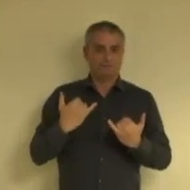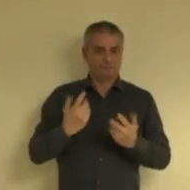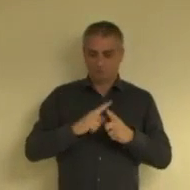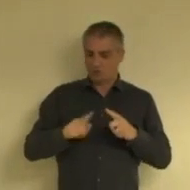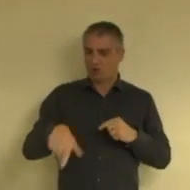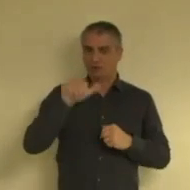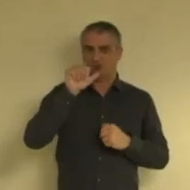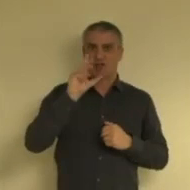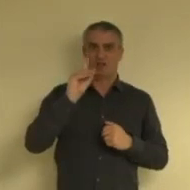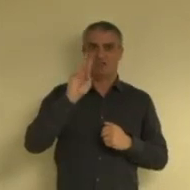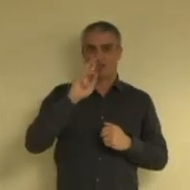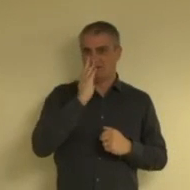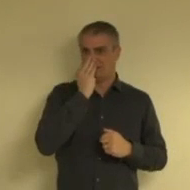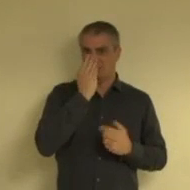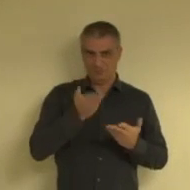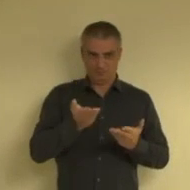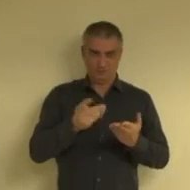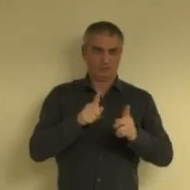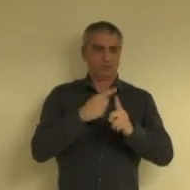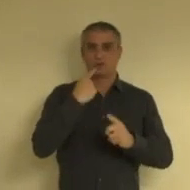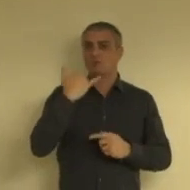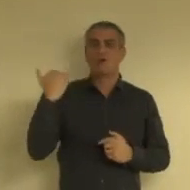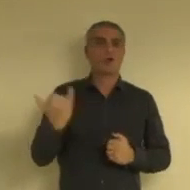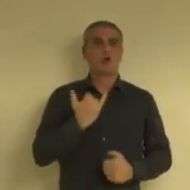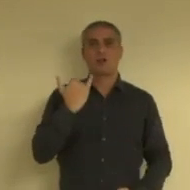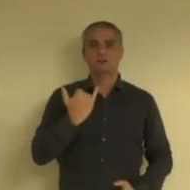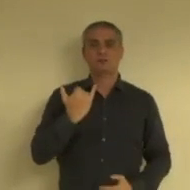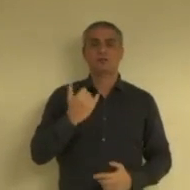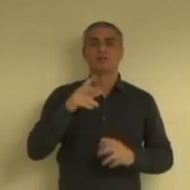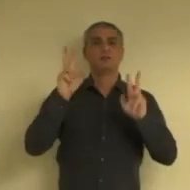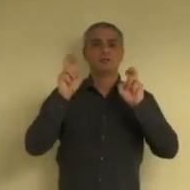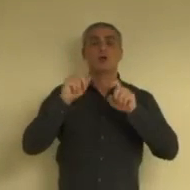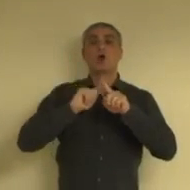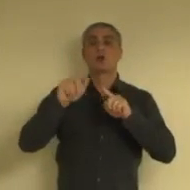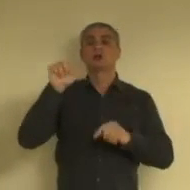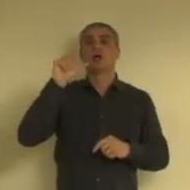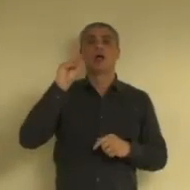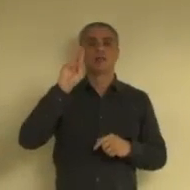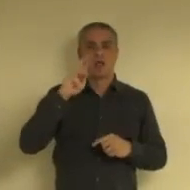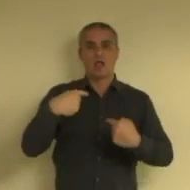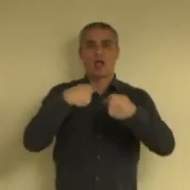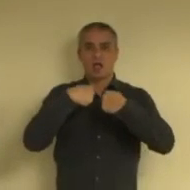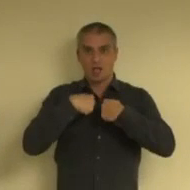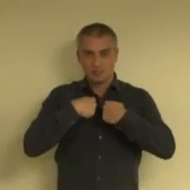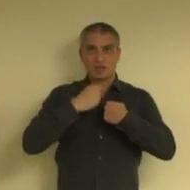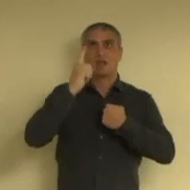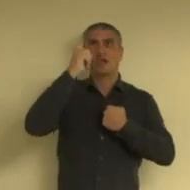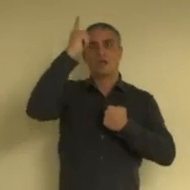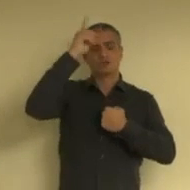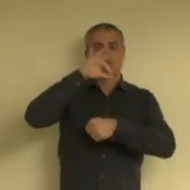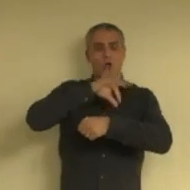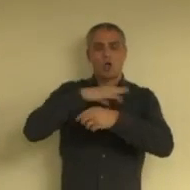חודש אדר, וכפי שאני אומר כל הזמן, ראשי תיבות של חודש אדר זה אני, השם,